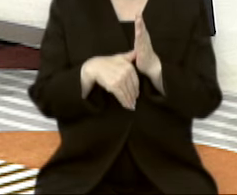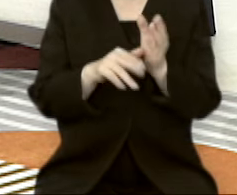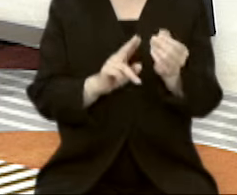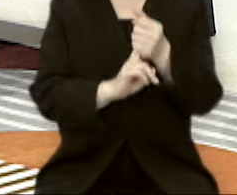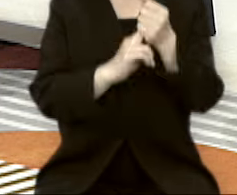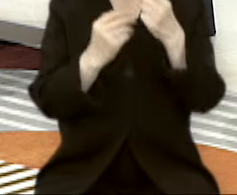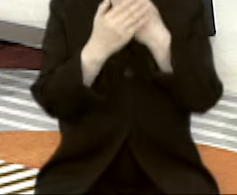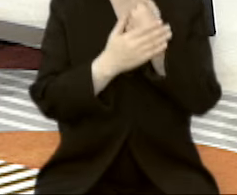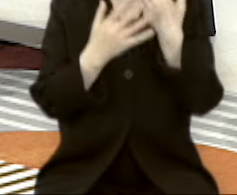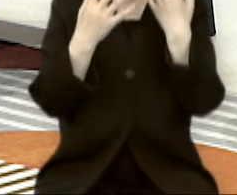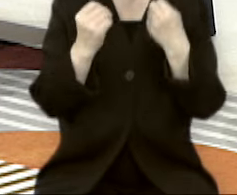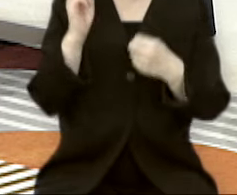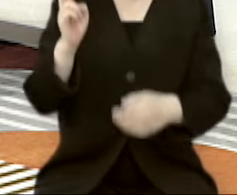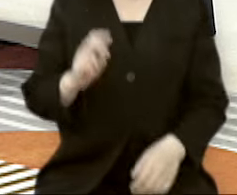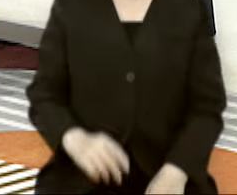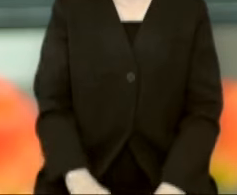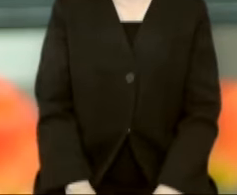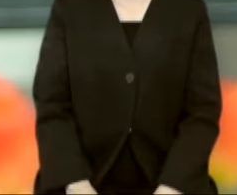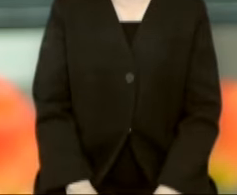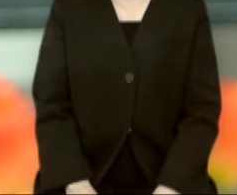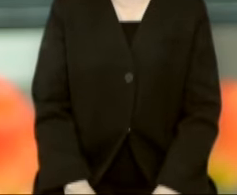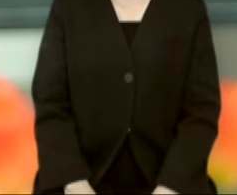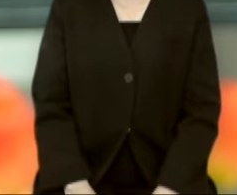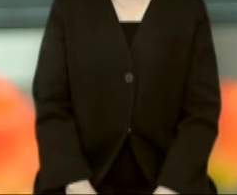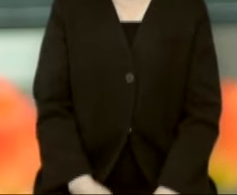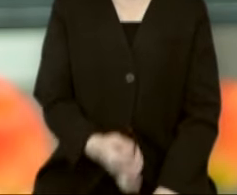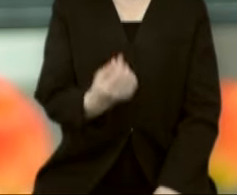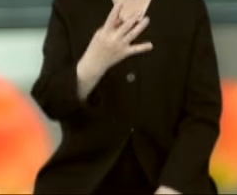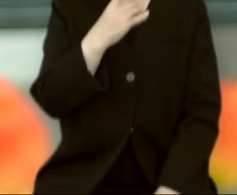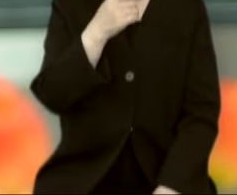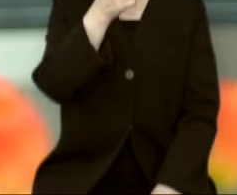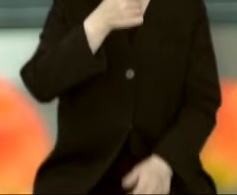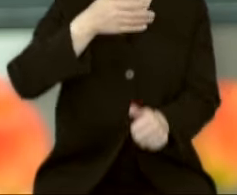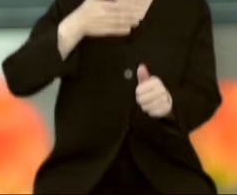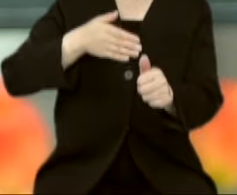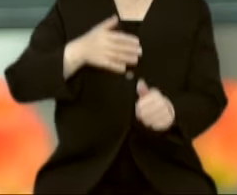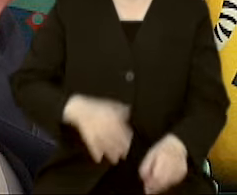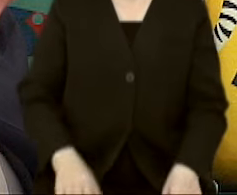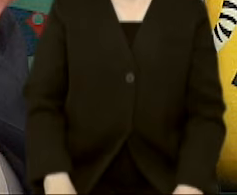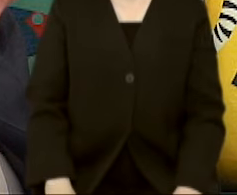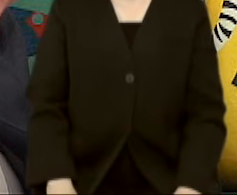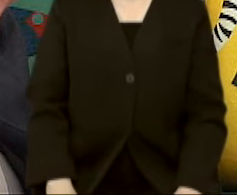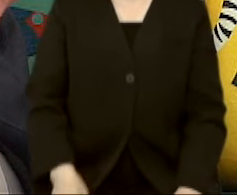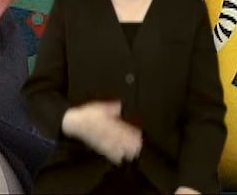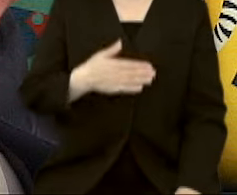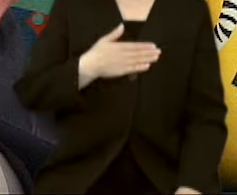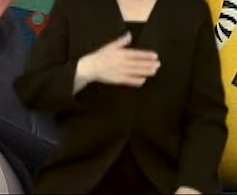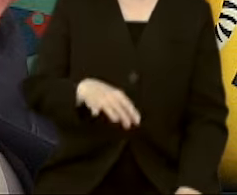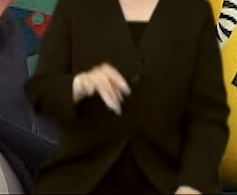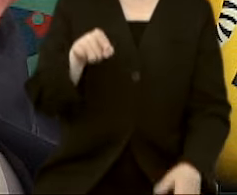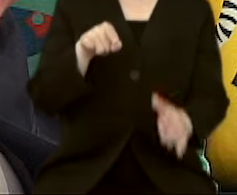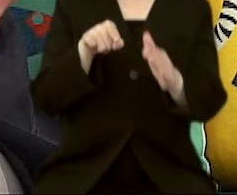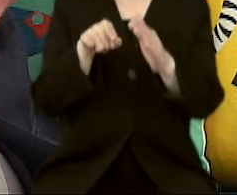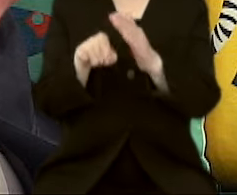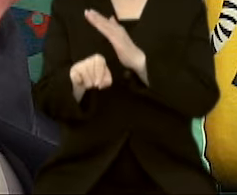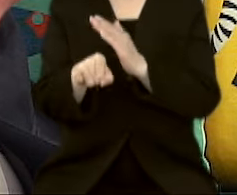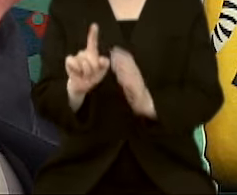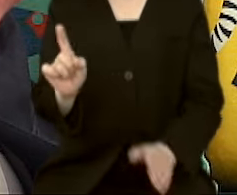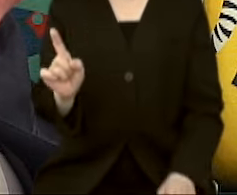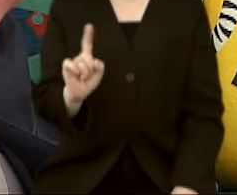많은 기적과 은혜를 경험하셨을 텐데요. 이 자리에서 몇 가지만 소개를 부탁드리겠습니다. 제가 처음에 가서